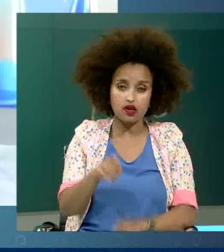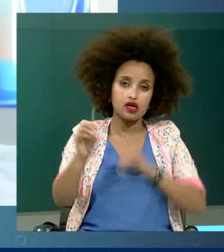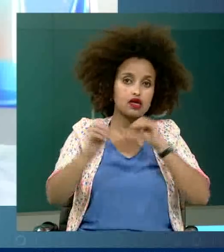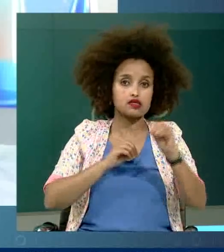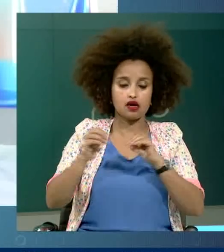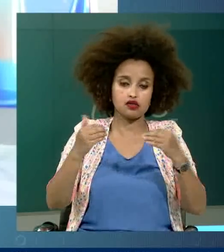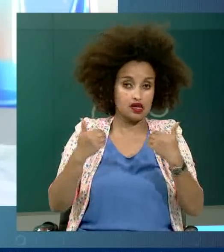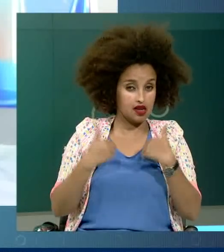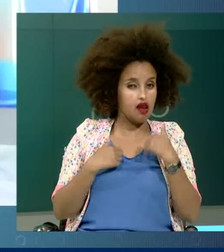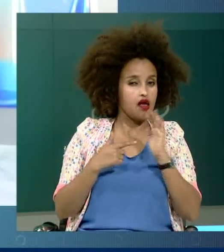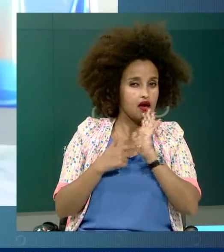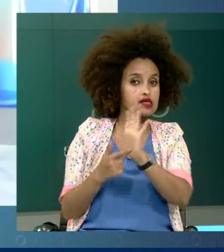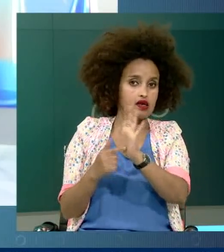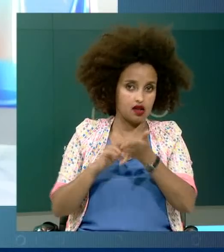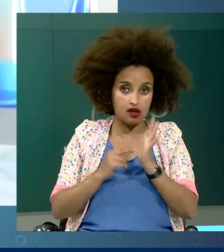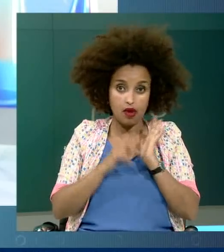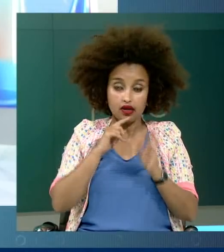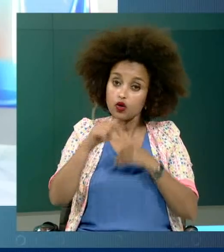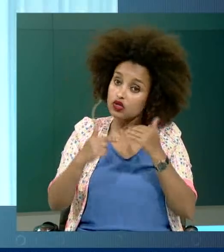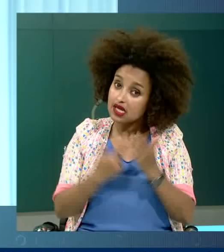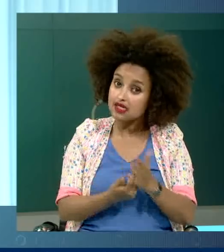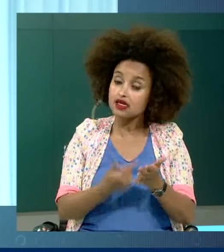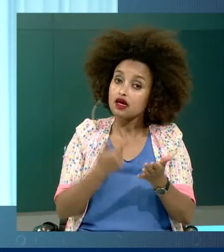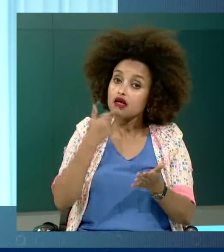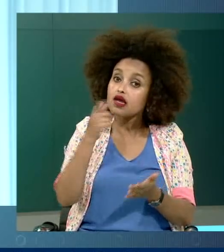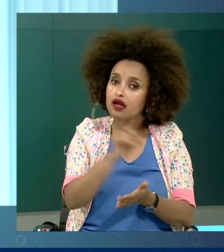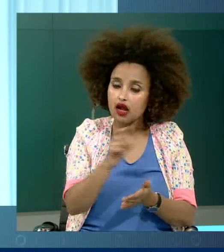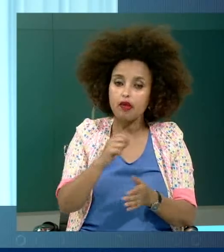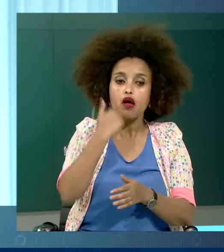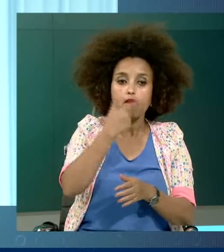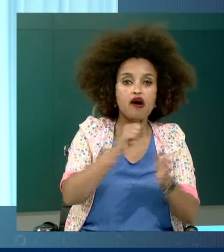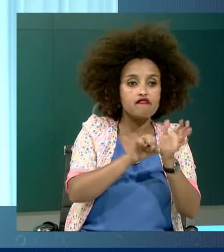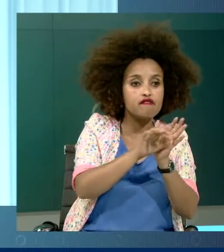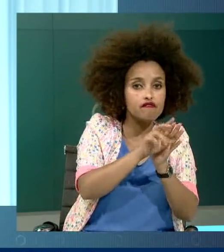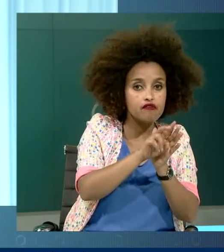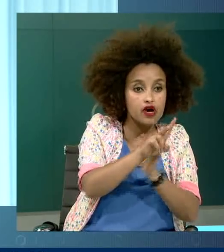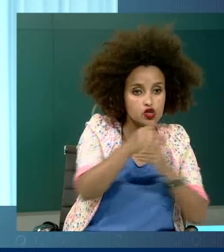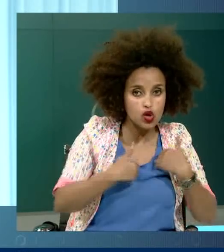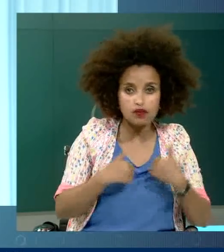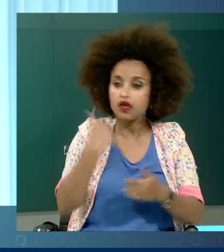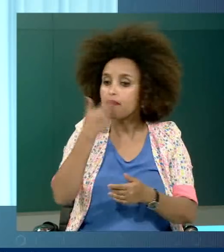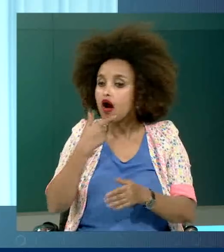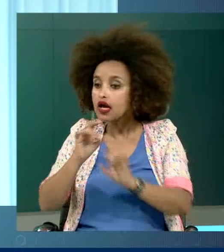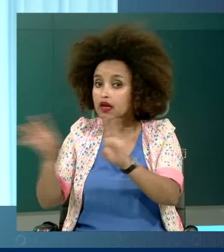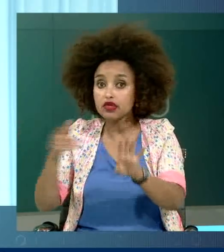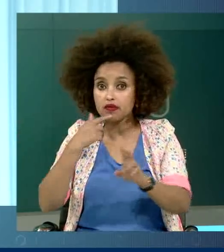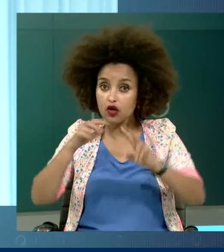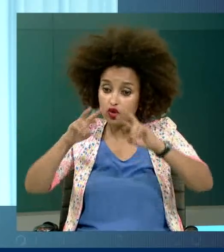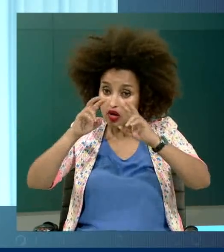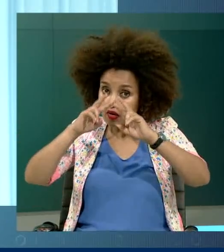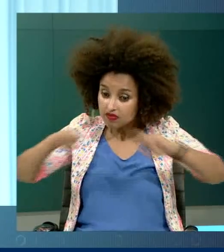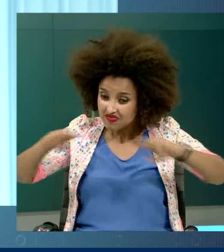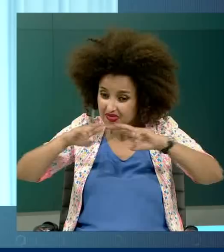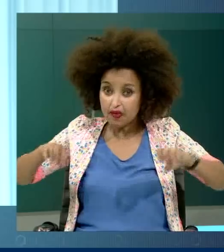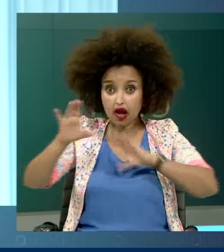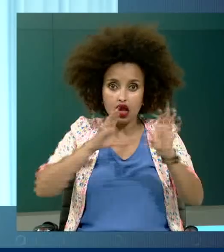እንዳለ የሚያሳየን ነገር አለ ማለት ነው። ስለዚህ ይሄ የሚነግረን ማን ቫይረሱ እንዳለበት ማን ቫይረሱ እንደሌለበት ምርመራውን እስካላደረግን ድረስ እርግጠኛ ሆነን